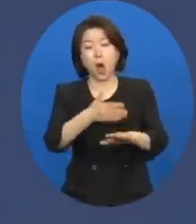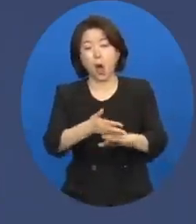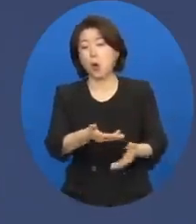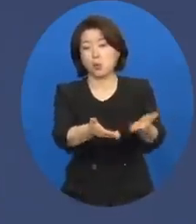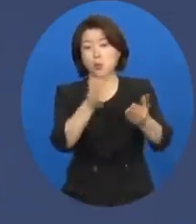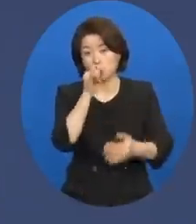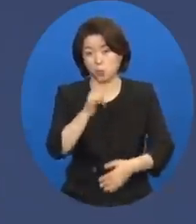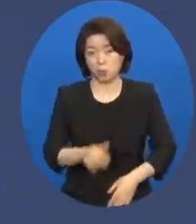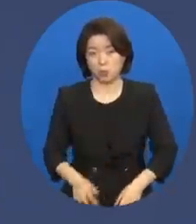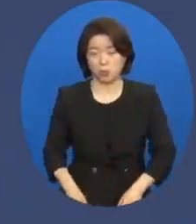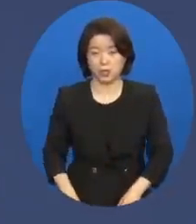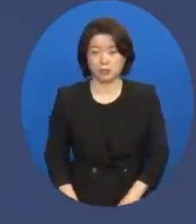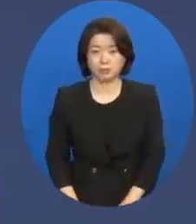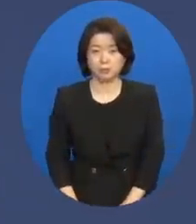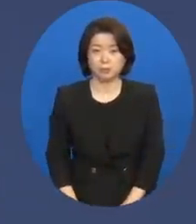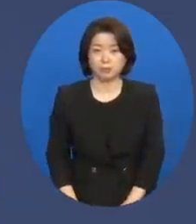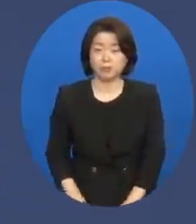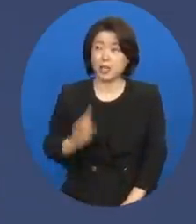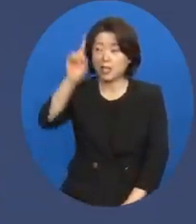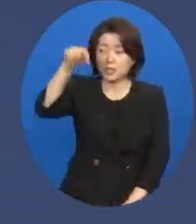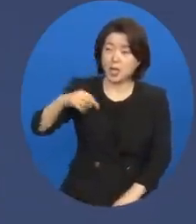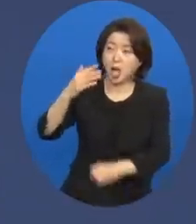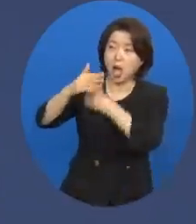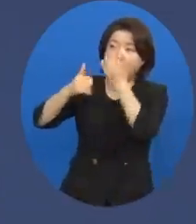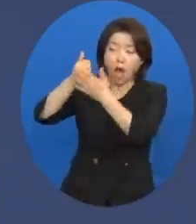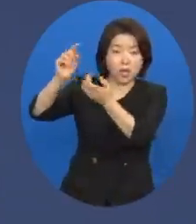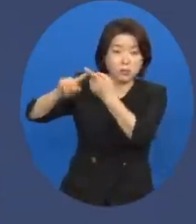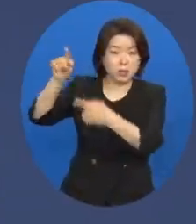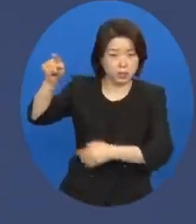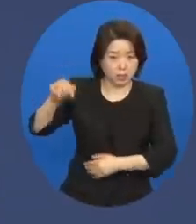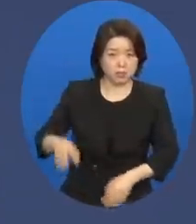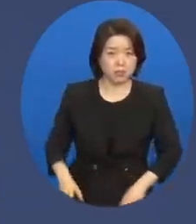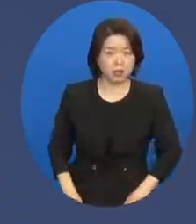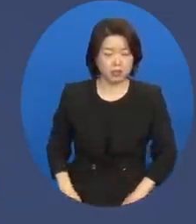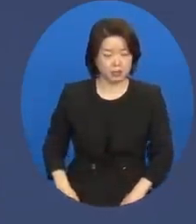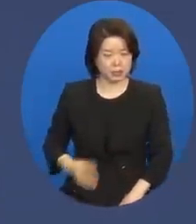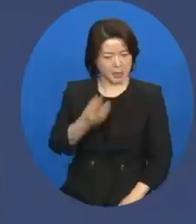반응하게 돼 있어요. 천하의 하나님에게 대해서만큼은